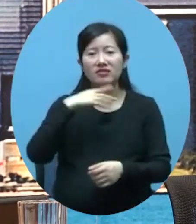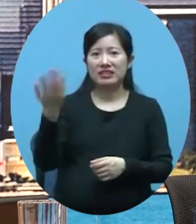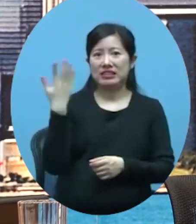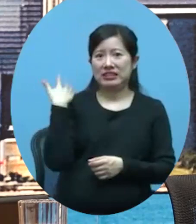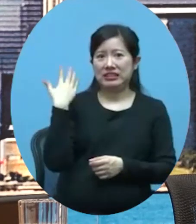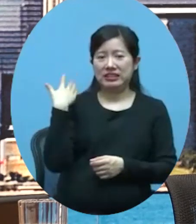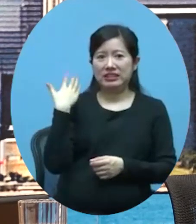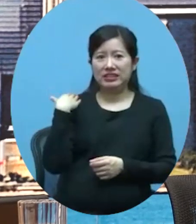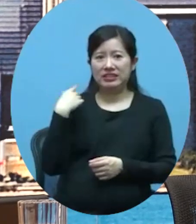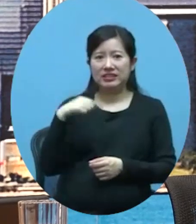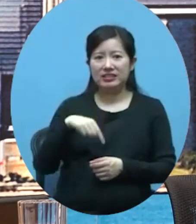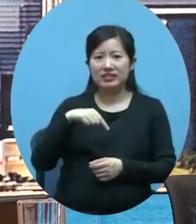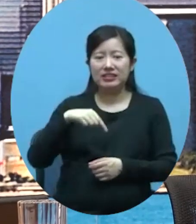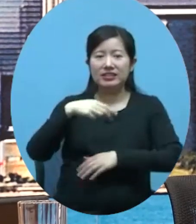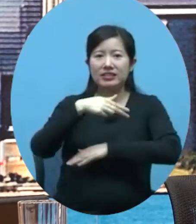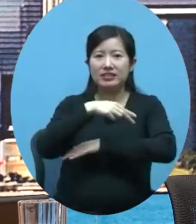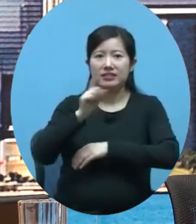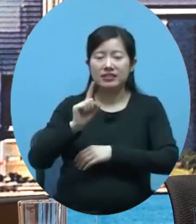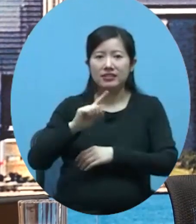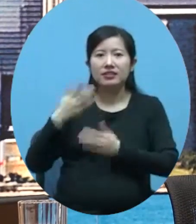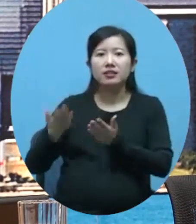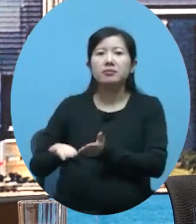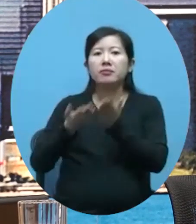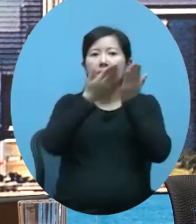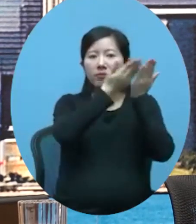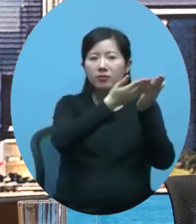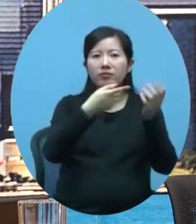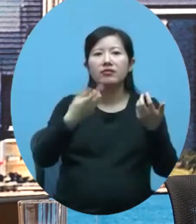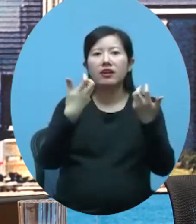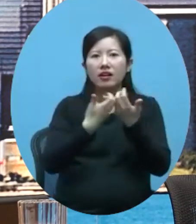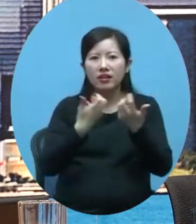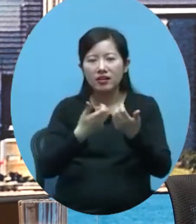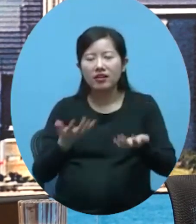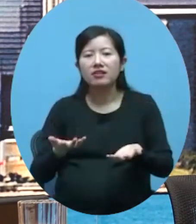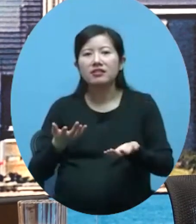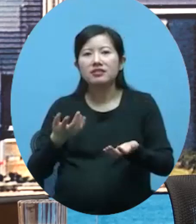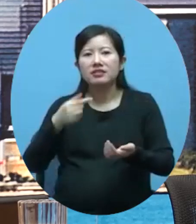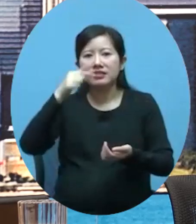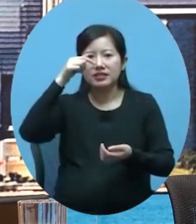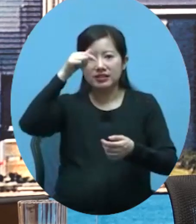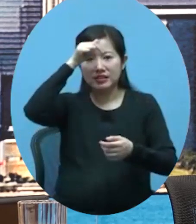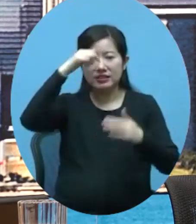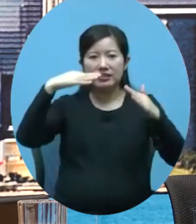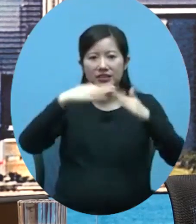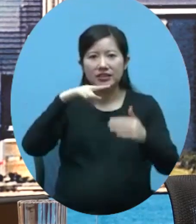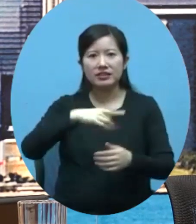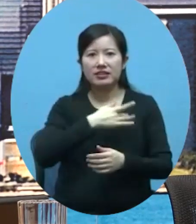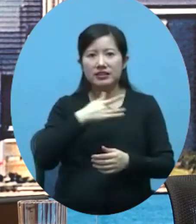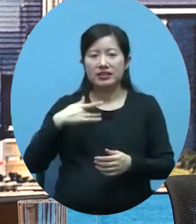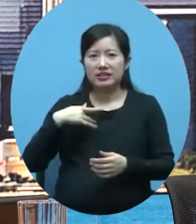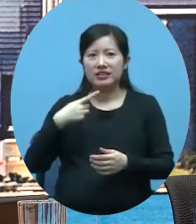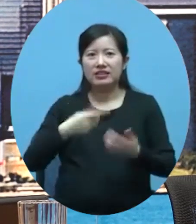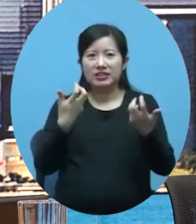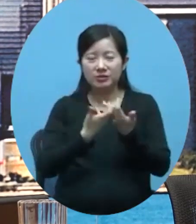在這個初初的階段呢我們是情報了個個案或者院內那些透過院內的肺炎個案如果